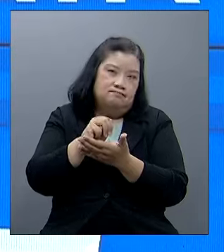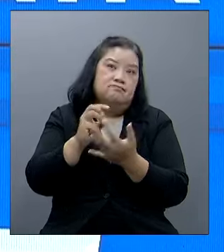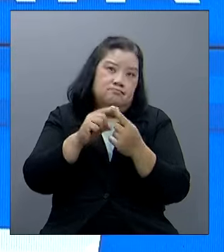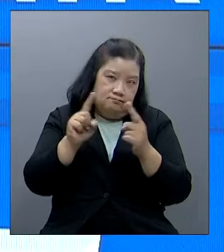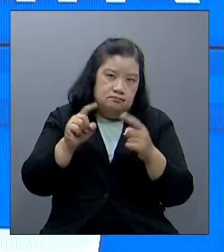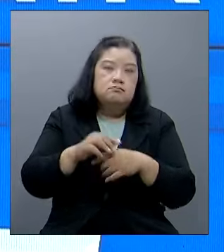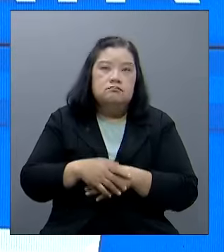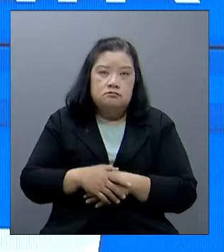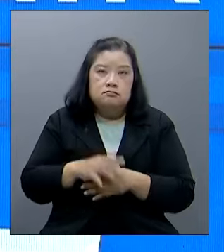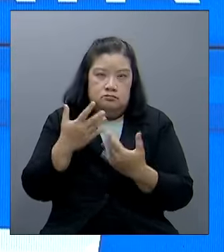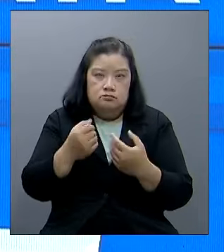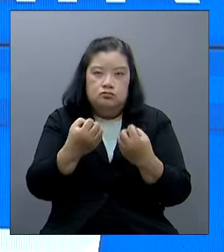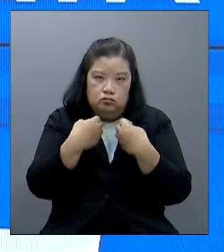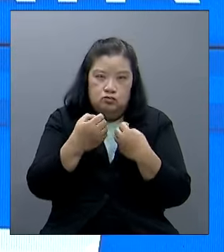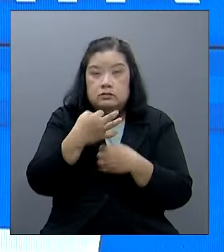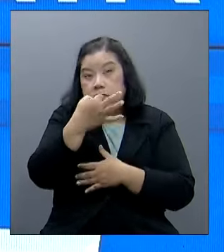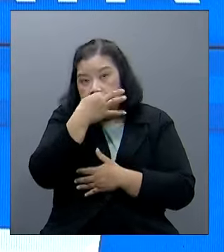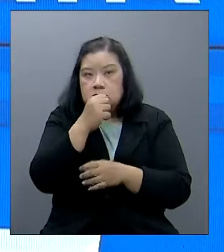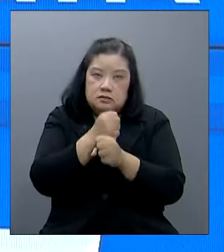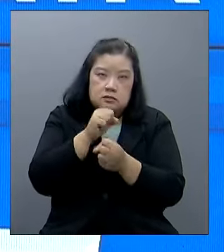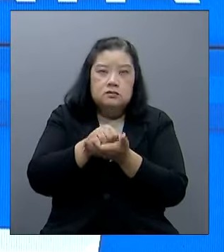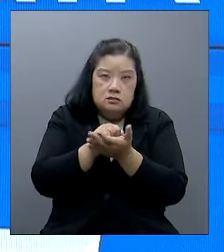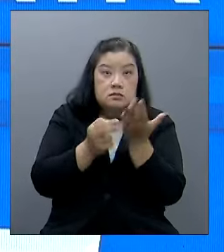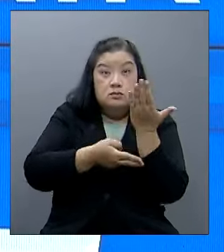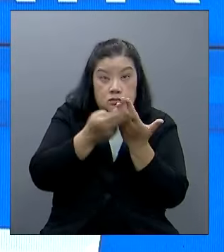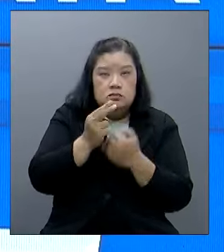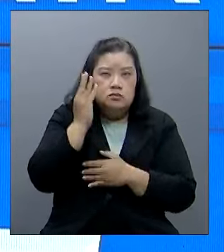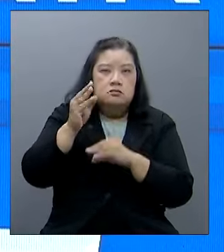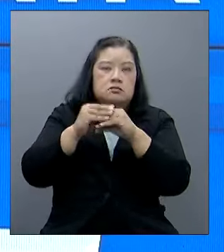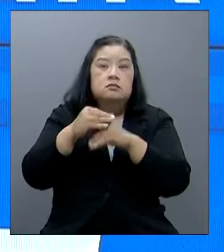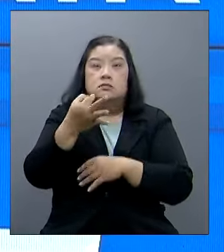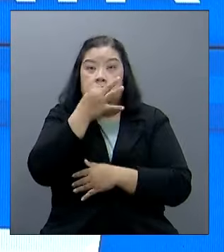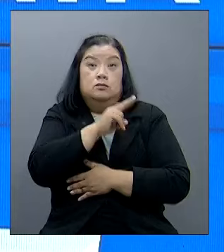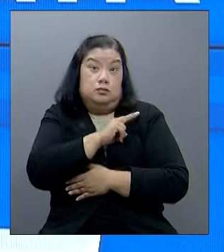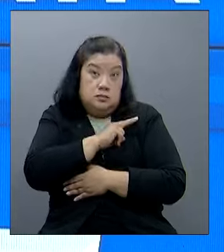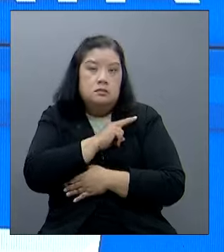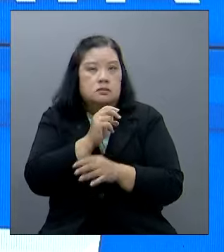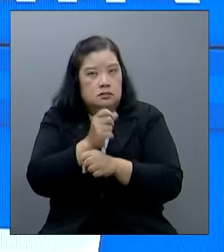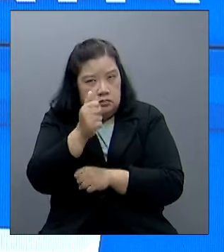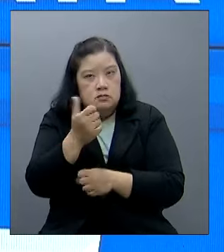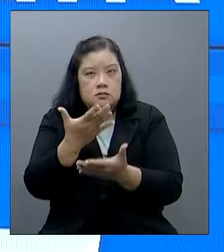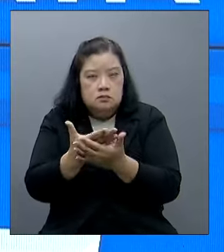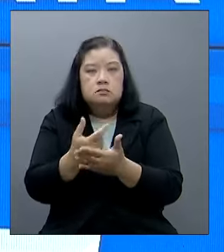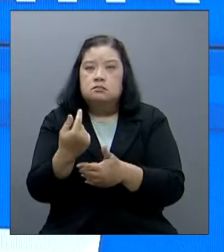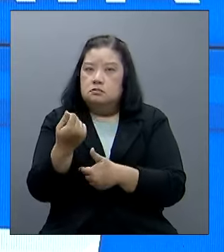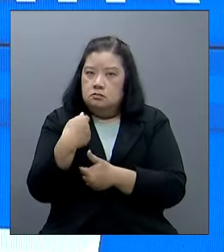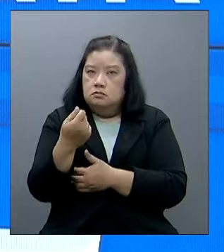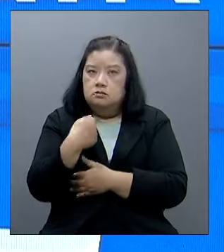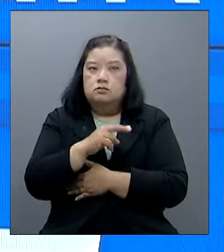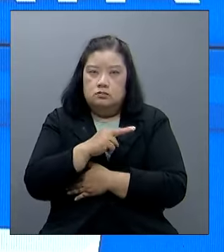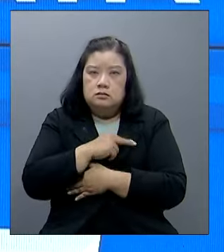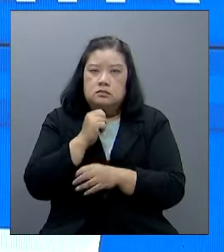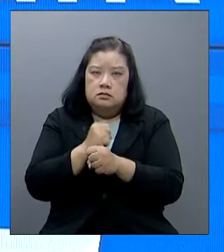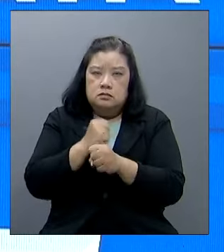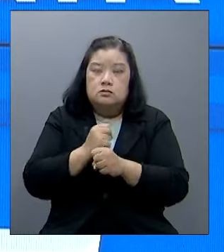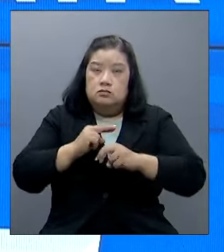าชีพทั้งด้านโรงแรมและงานบริการเนี่ยสามารถติดตัวไปต่อยอดในการประกอบอาชีพสร้างรายได้ที่มั่นคงและก็ทำได้อย่างยั่งยื